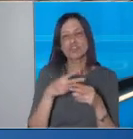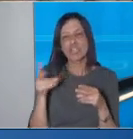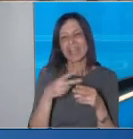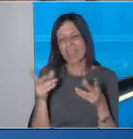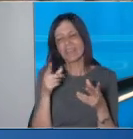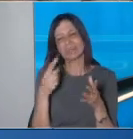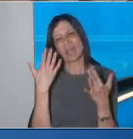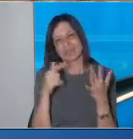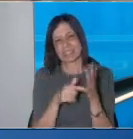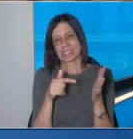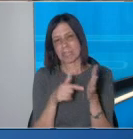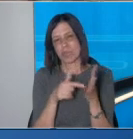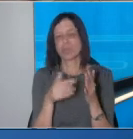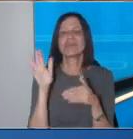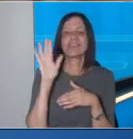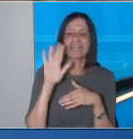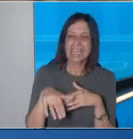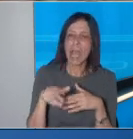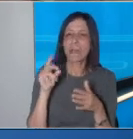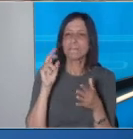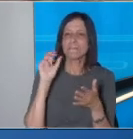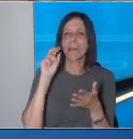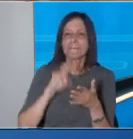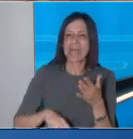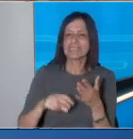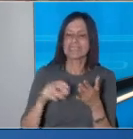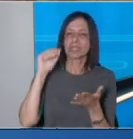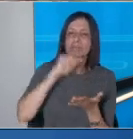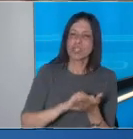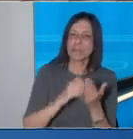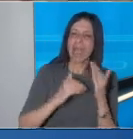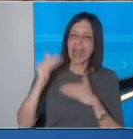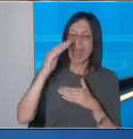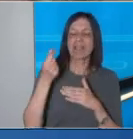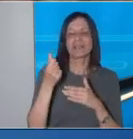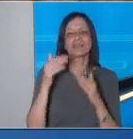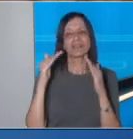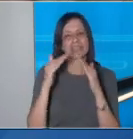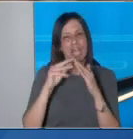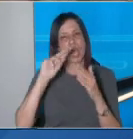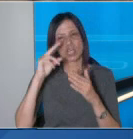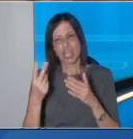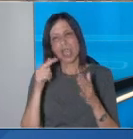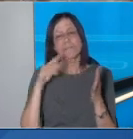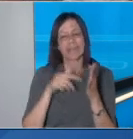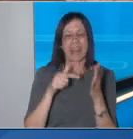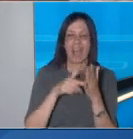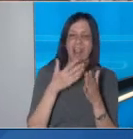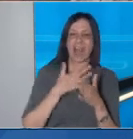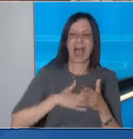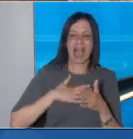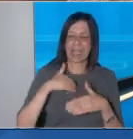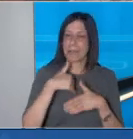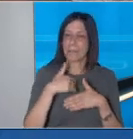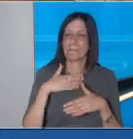לנבוע מכמה סיבות. גם מהמס משקיעים שעלה לרכישת דירה שנייה, גם בגלל לחם הפסח שהיה,